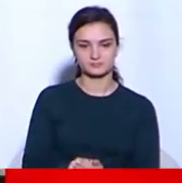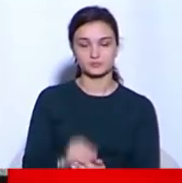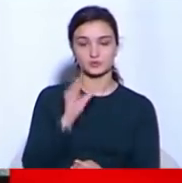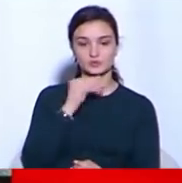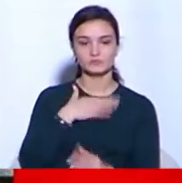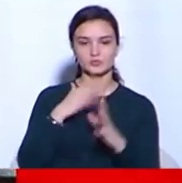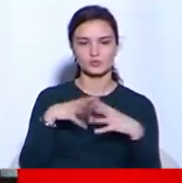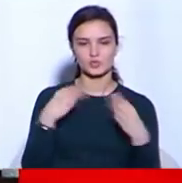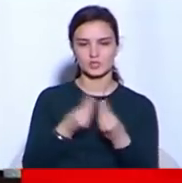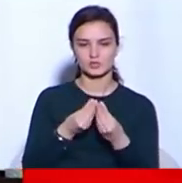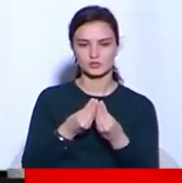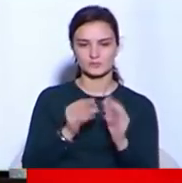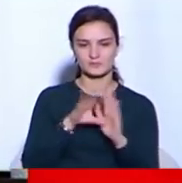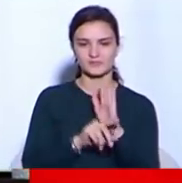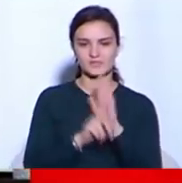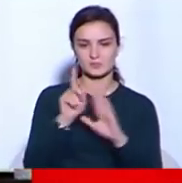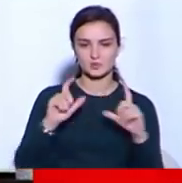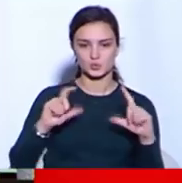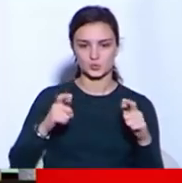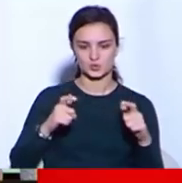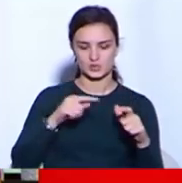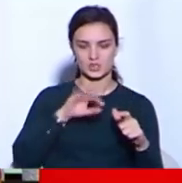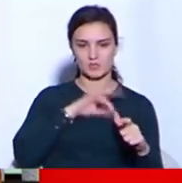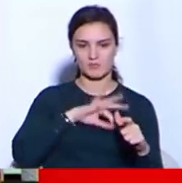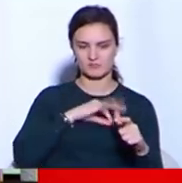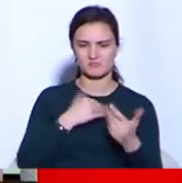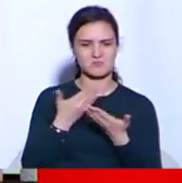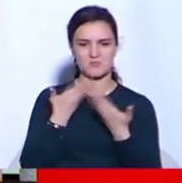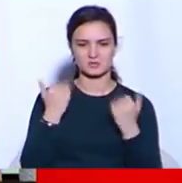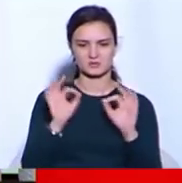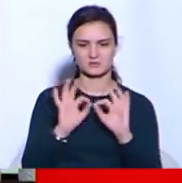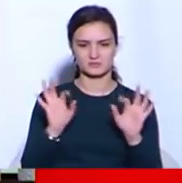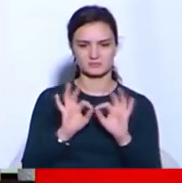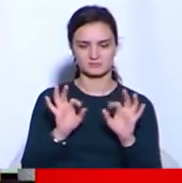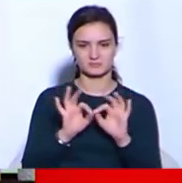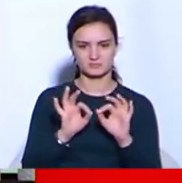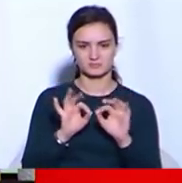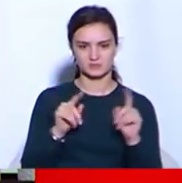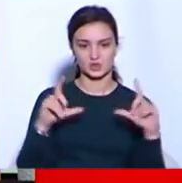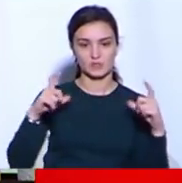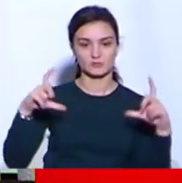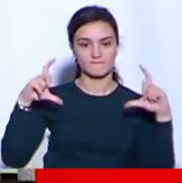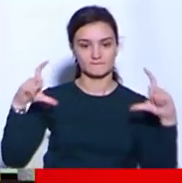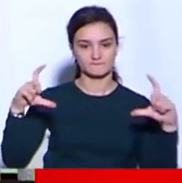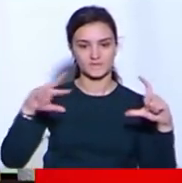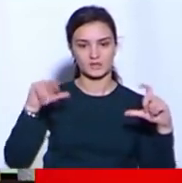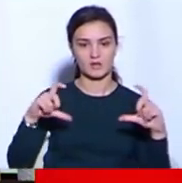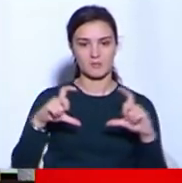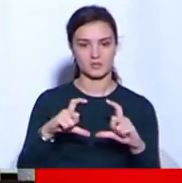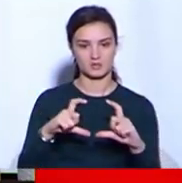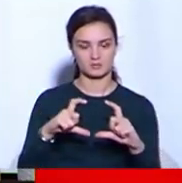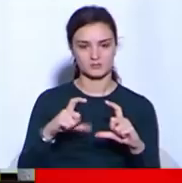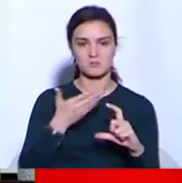ჩვენ ოჯახში ვიწყებთ ჭურჭლის გამოყენებას, მე დავიწყებ მარტივით, დიდი თებში და პატარა